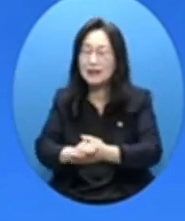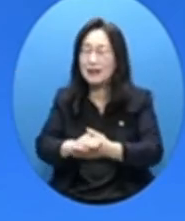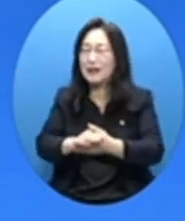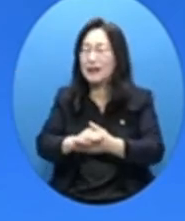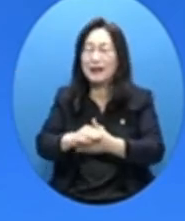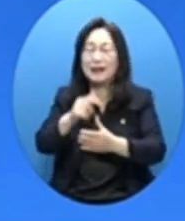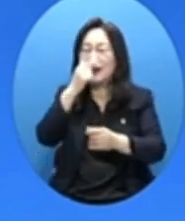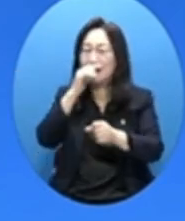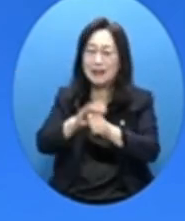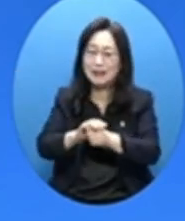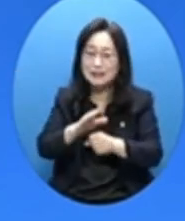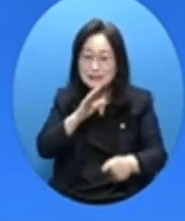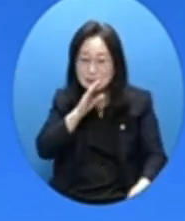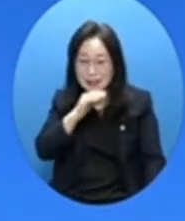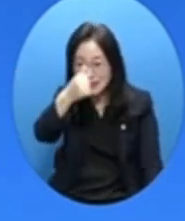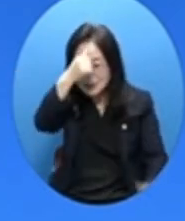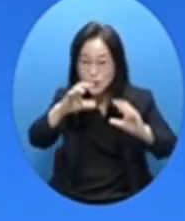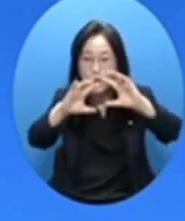인도에서는 그렇게